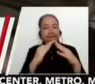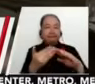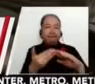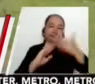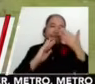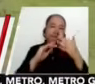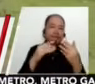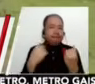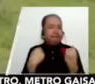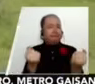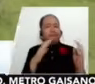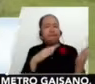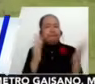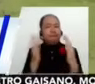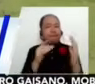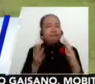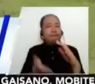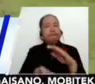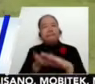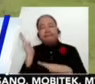na yung ilog.